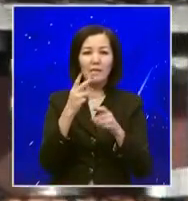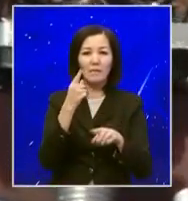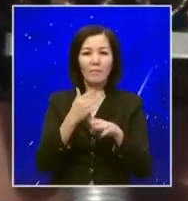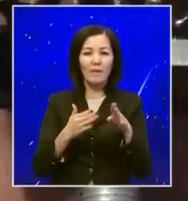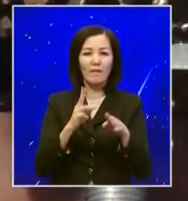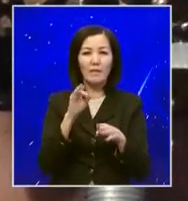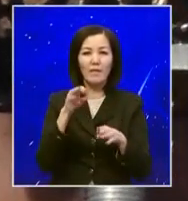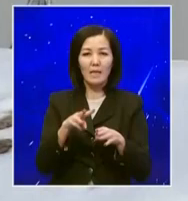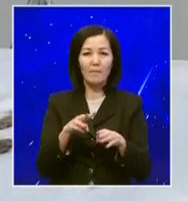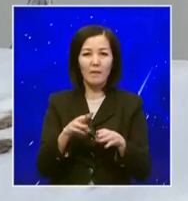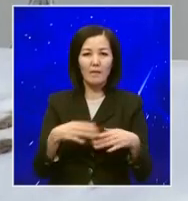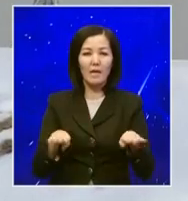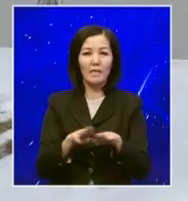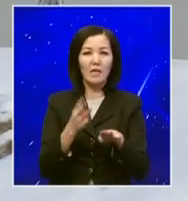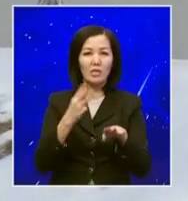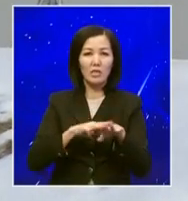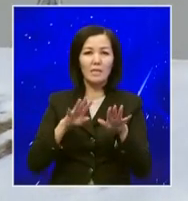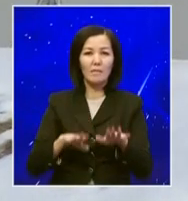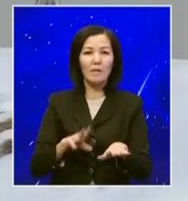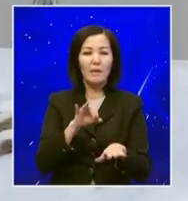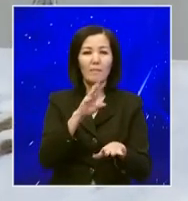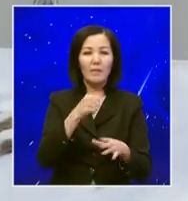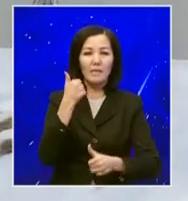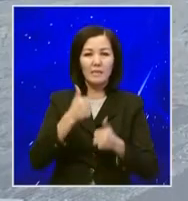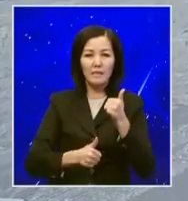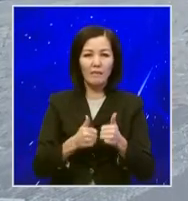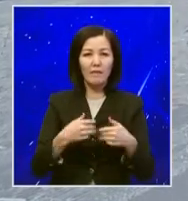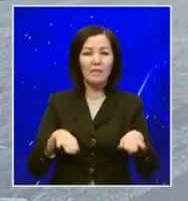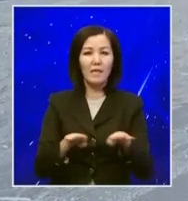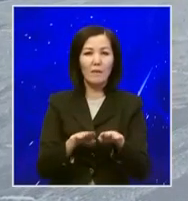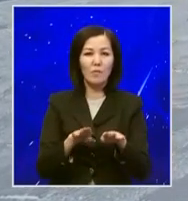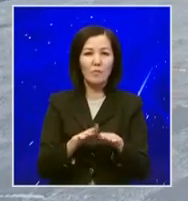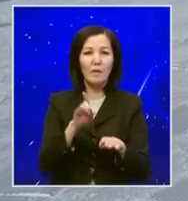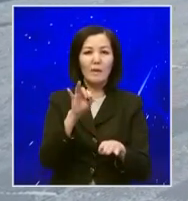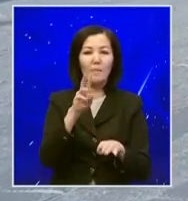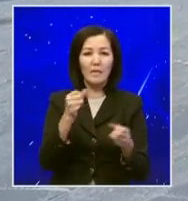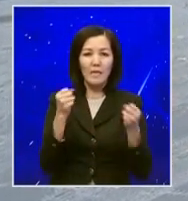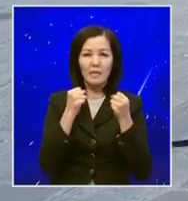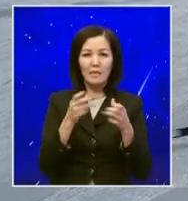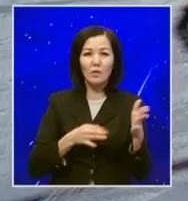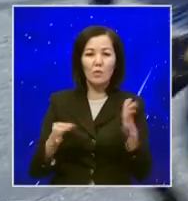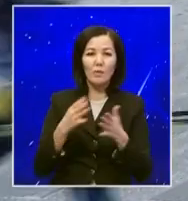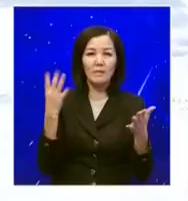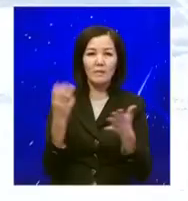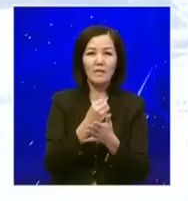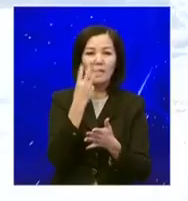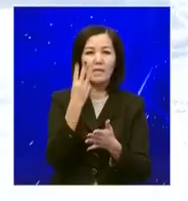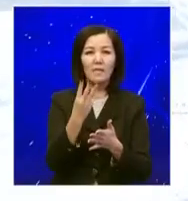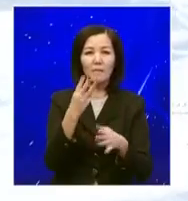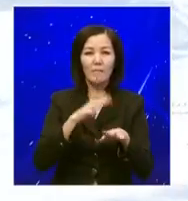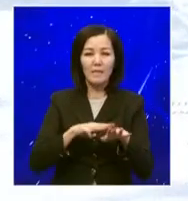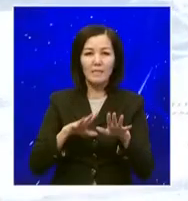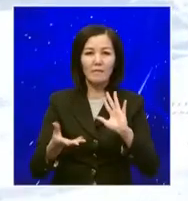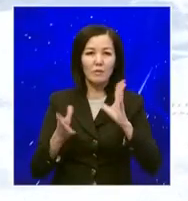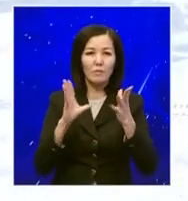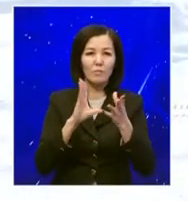12,5 километров, а также третье место в микс-эстафете. Таким образом, биатлонисты области завоевали третье